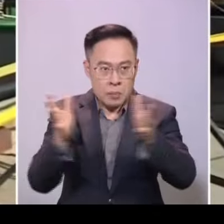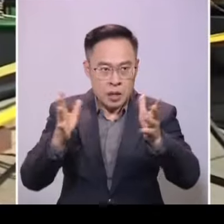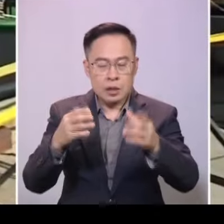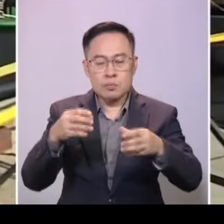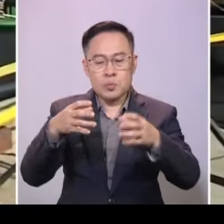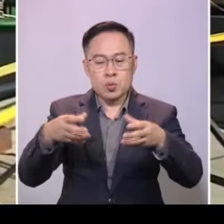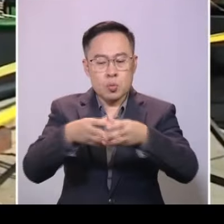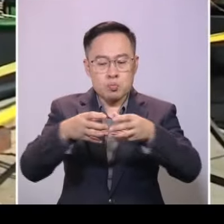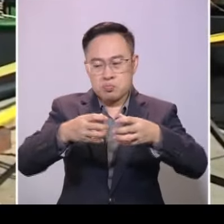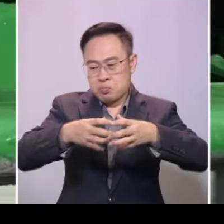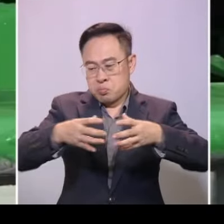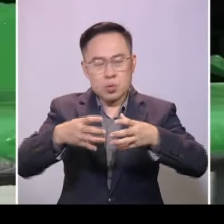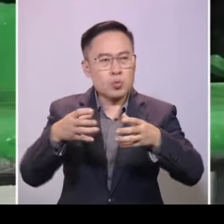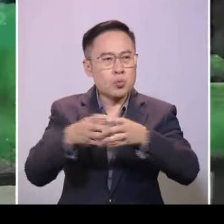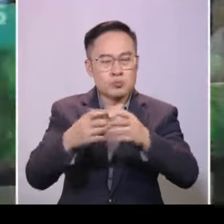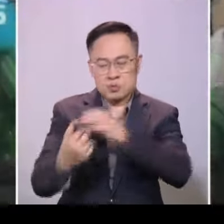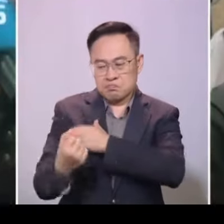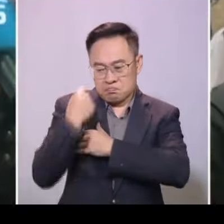ค่ะ